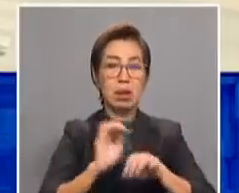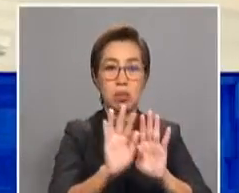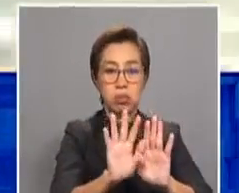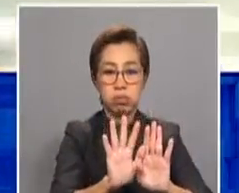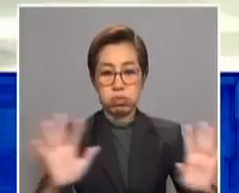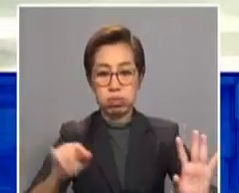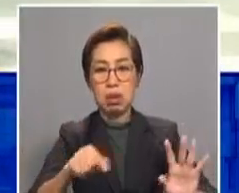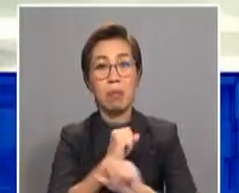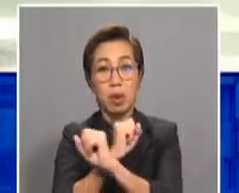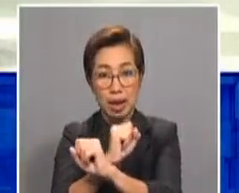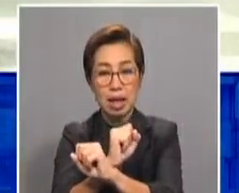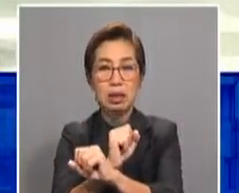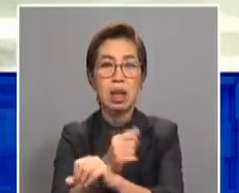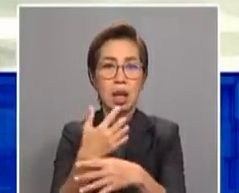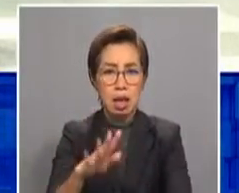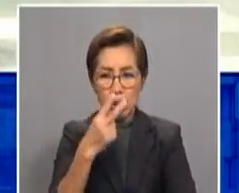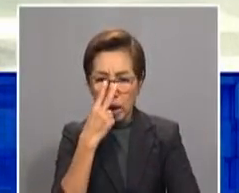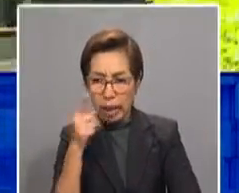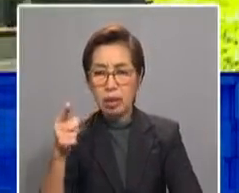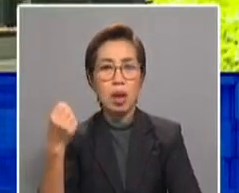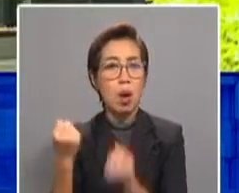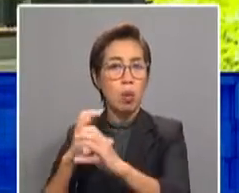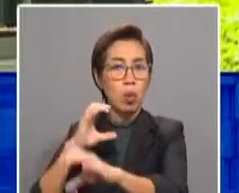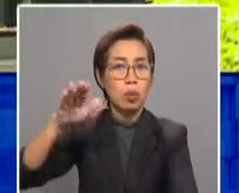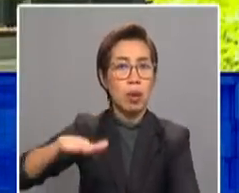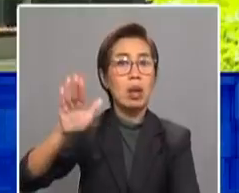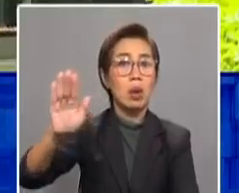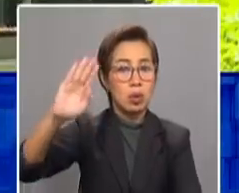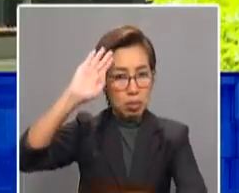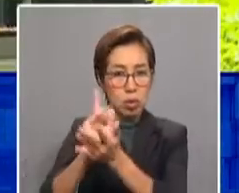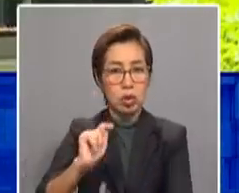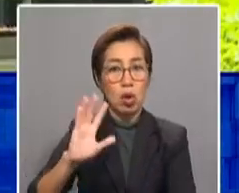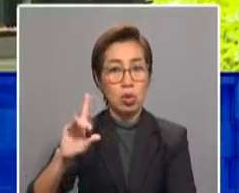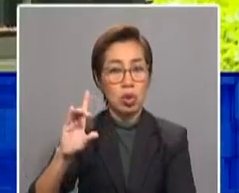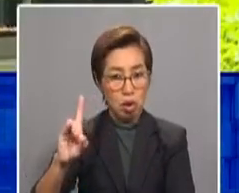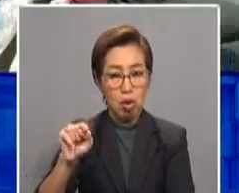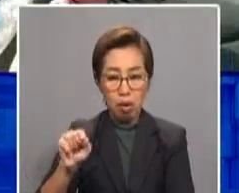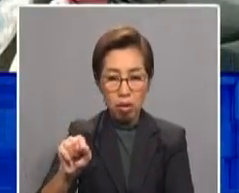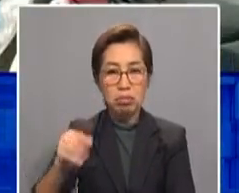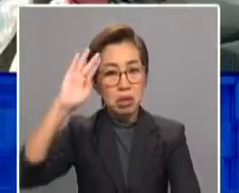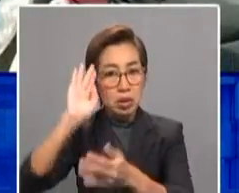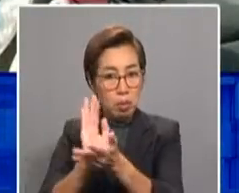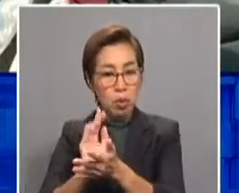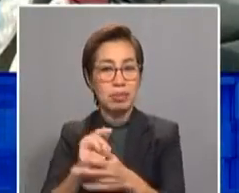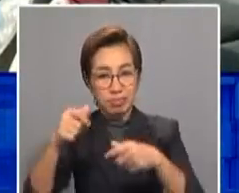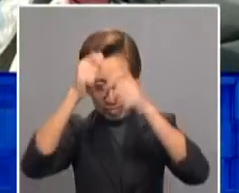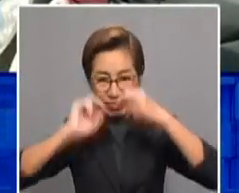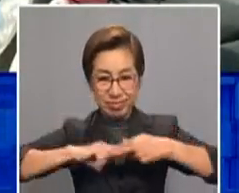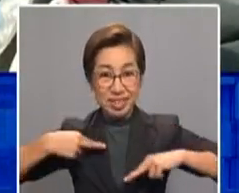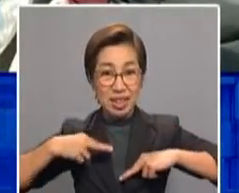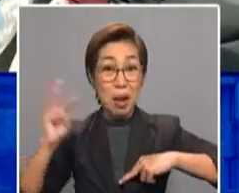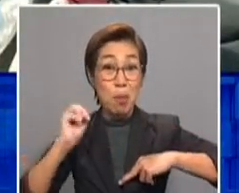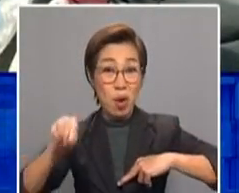านนะคะก็พบว่ามีรถบัสของกองบัญชาการตำรวจตะเวนชายแดนนะคะนำเจ้าหน้าที่ชุดควบคุมฝูงชนเข้ามาใน